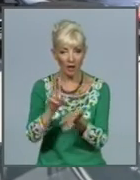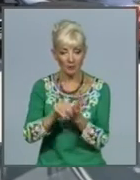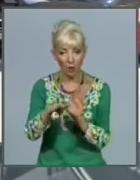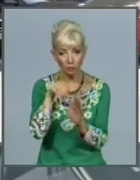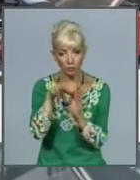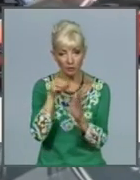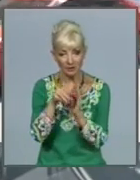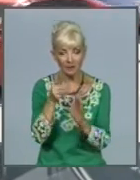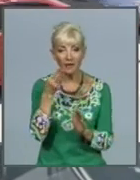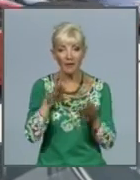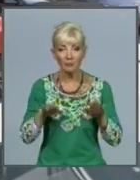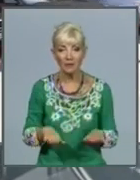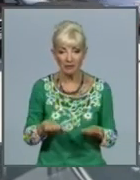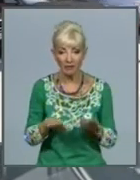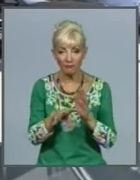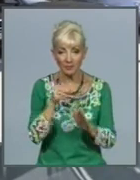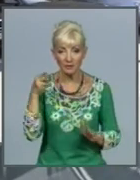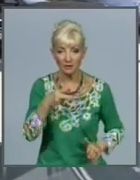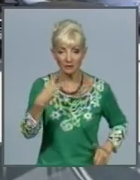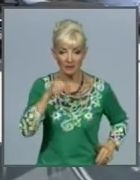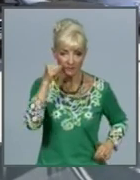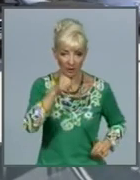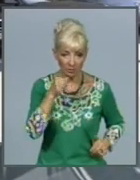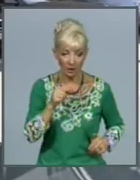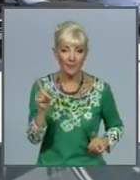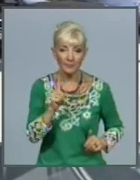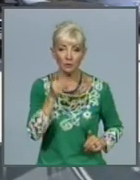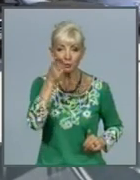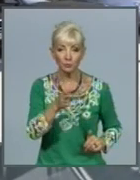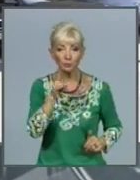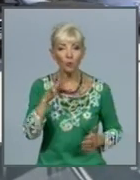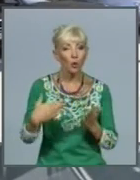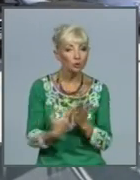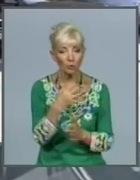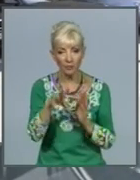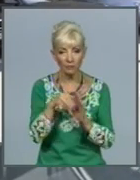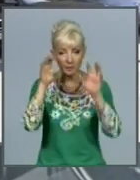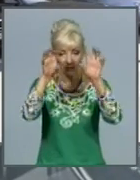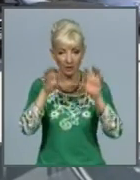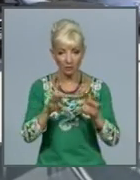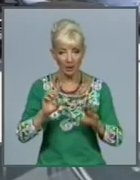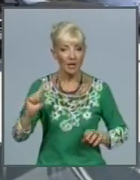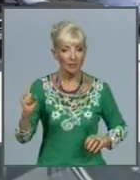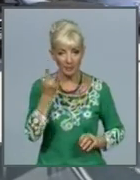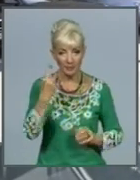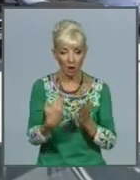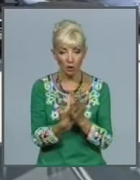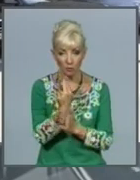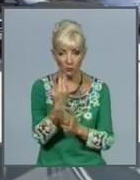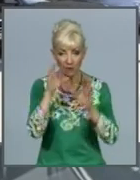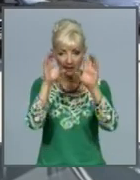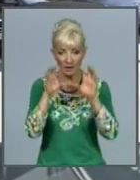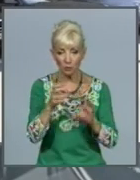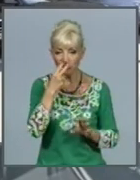місцевих виборах 2020 року, що пройдуть за новим виборчим кодексом. По-перше, нова збірка законів передбачає пропорційну